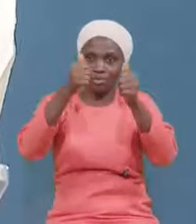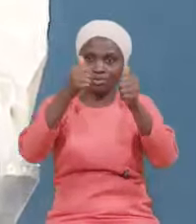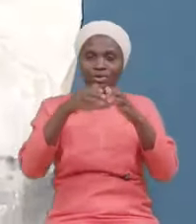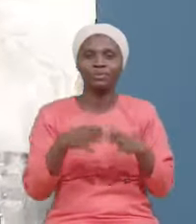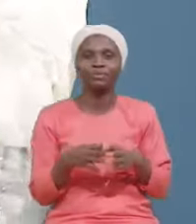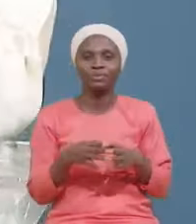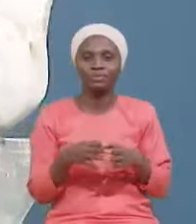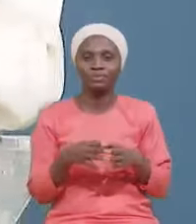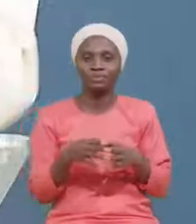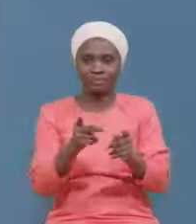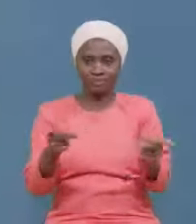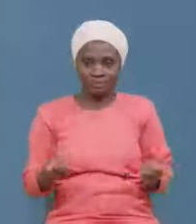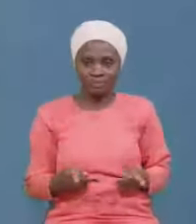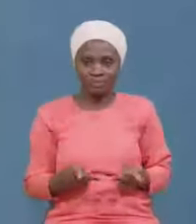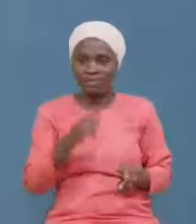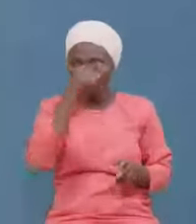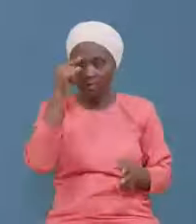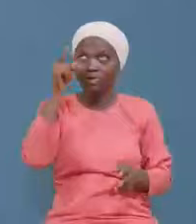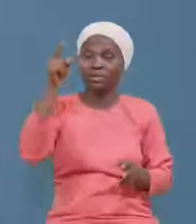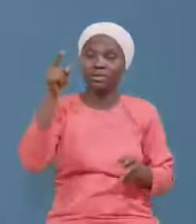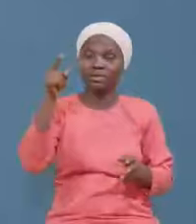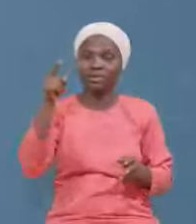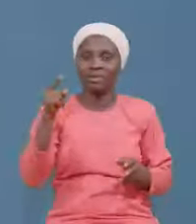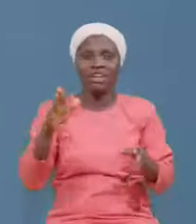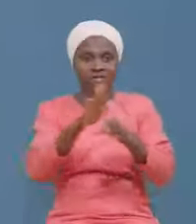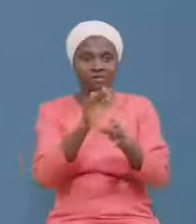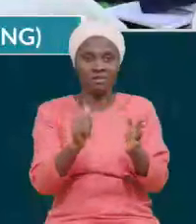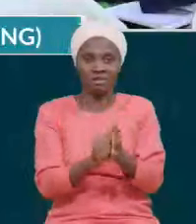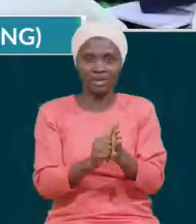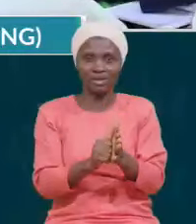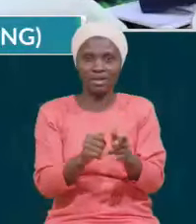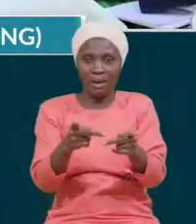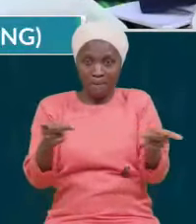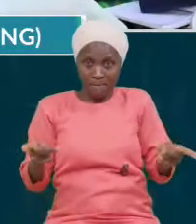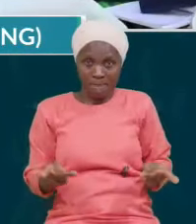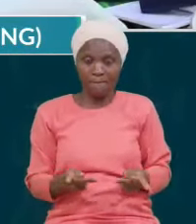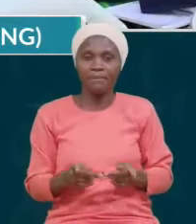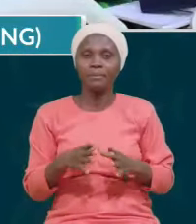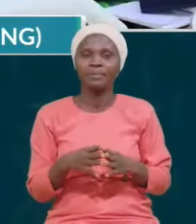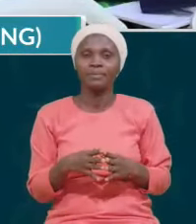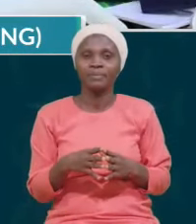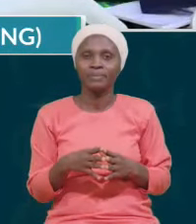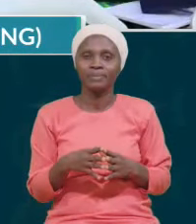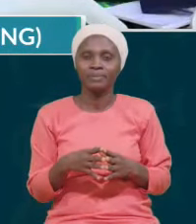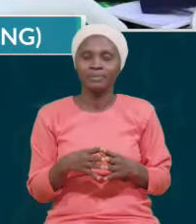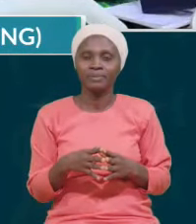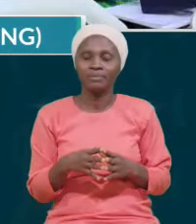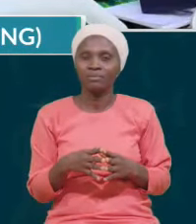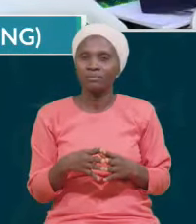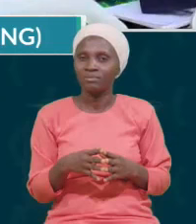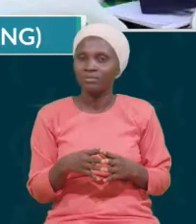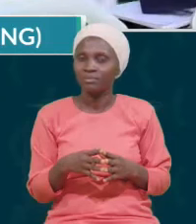కలిగి ఉన్నాడు గనుక. And because he feels that position, ఆయన ఆ స్థానానికి సరైన తగిన వాడు గనుక.